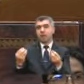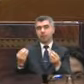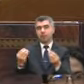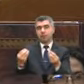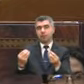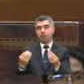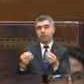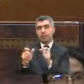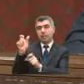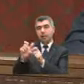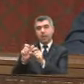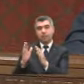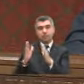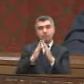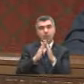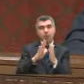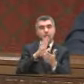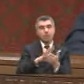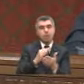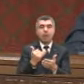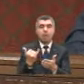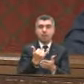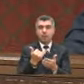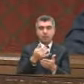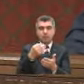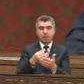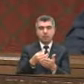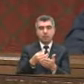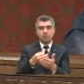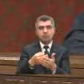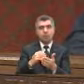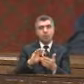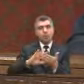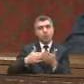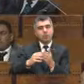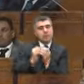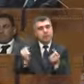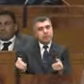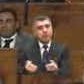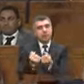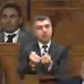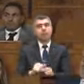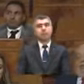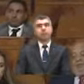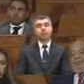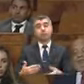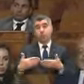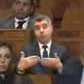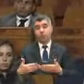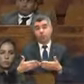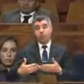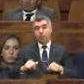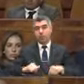العزلة يعتبر إحدى الركائز الأساسية لتنمية هذه المناطق. اليوم السيد